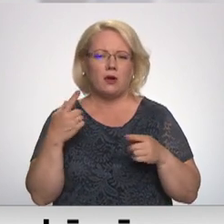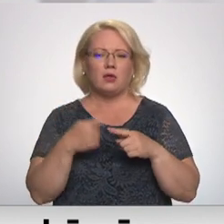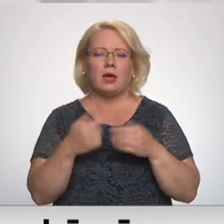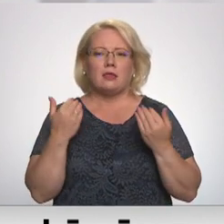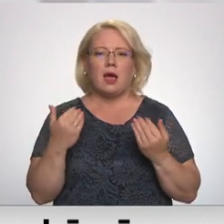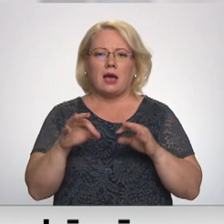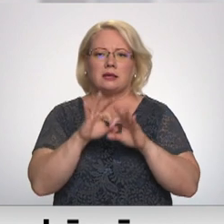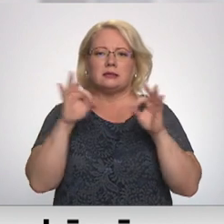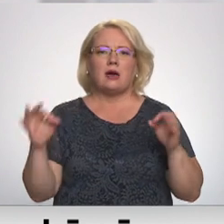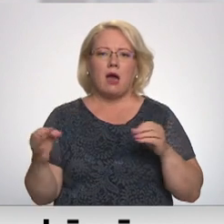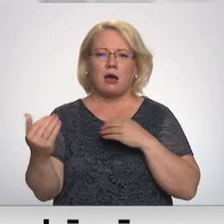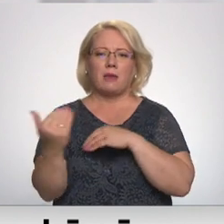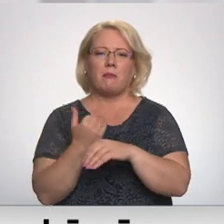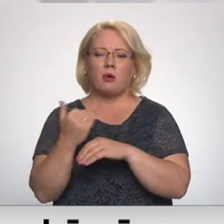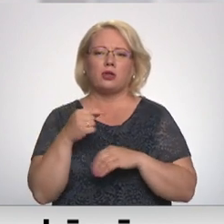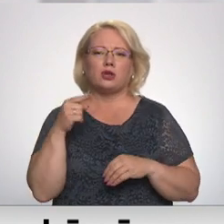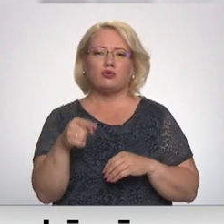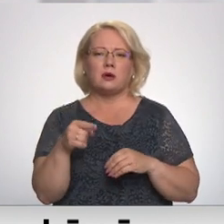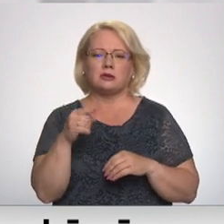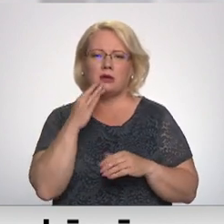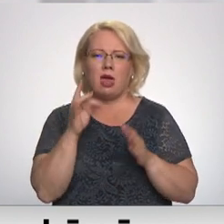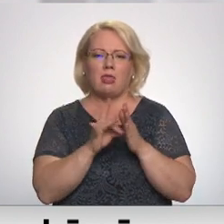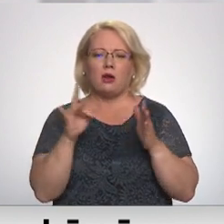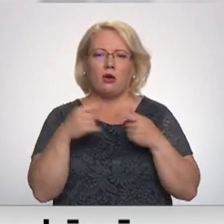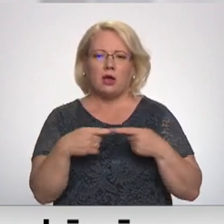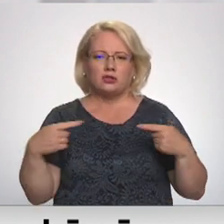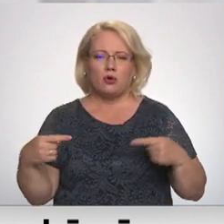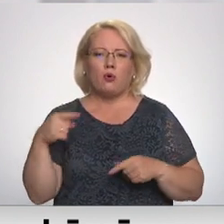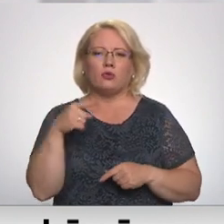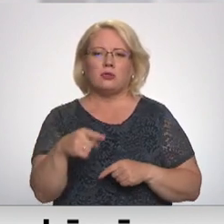importēt šos dārgos energoresursus. Un tā tendence visticamāk turpināsies.